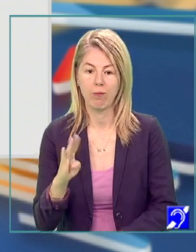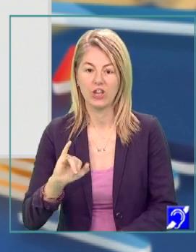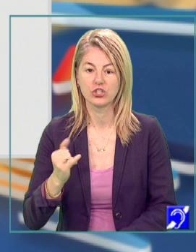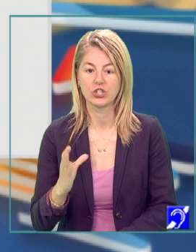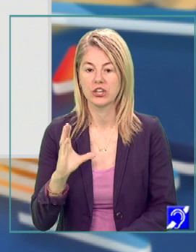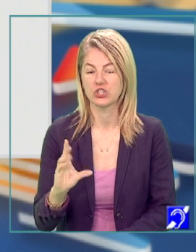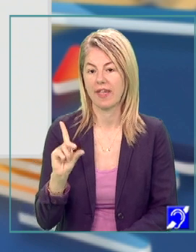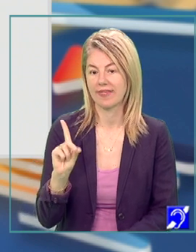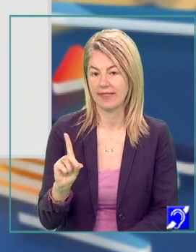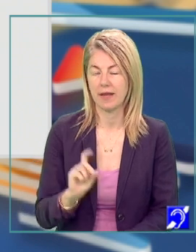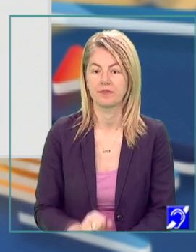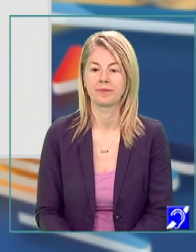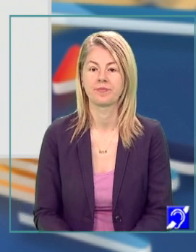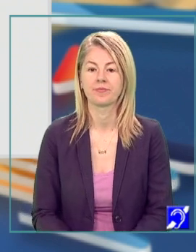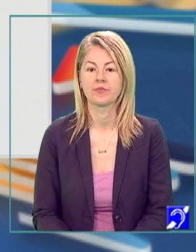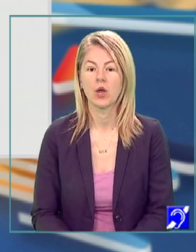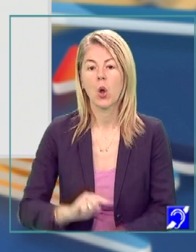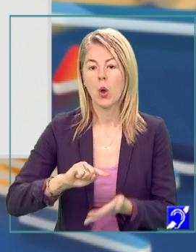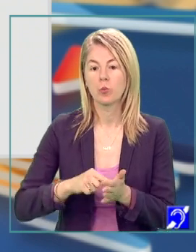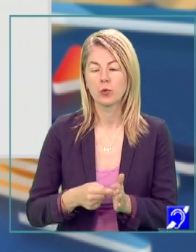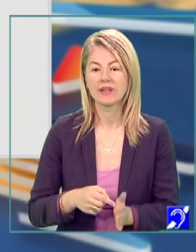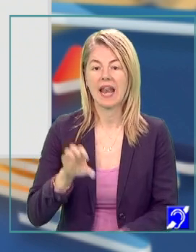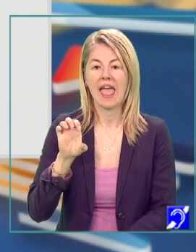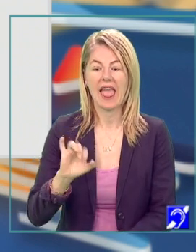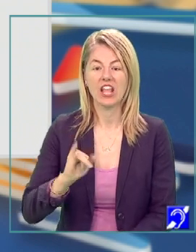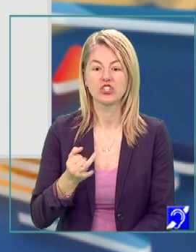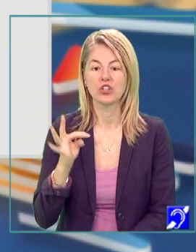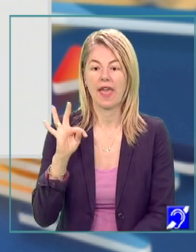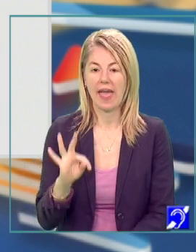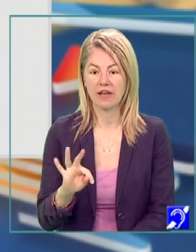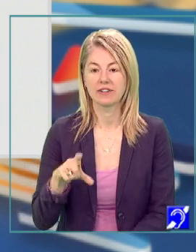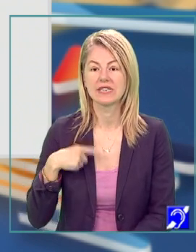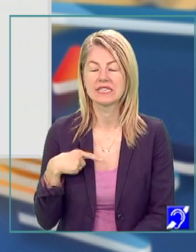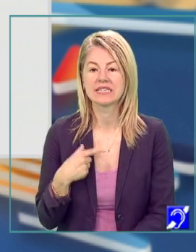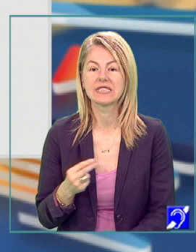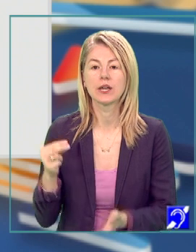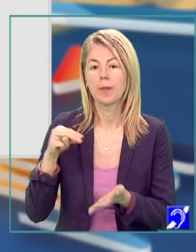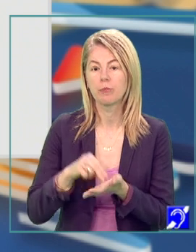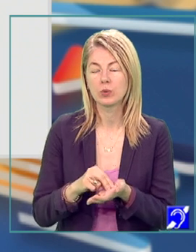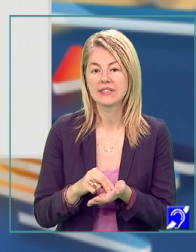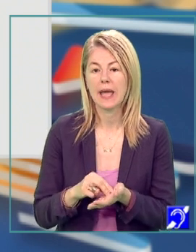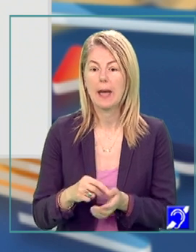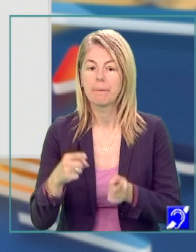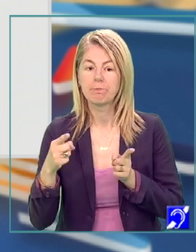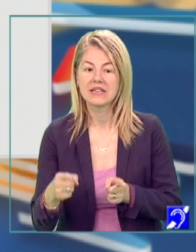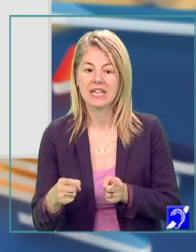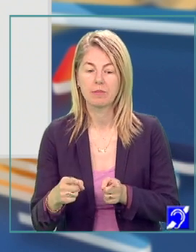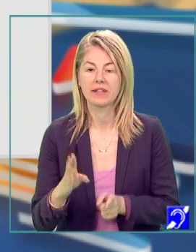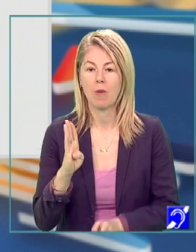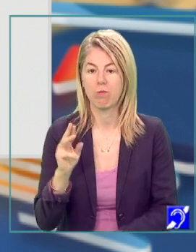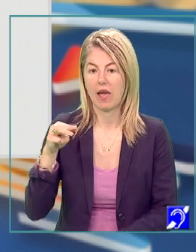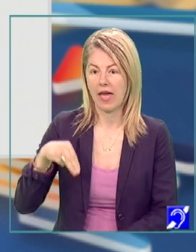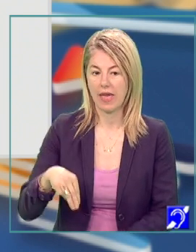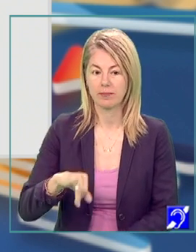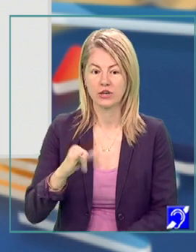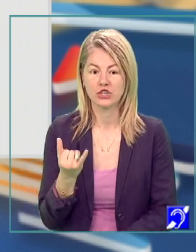AB și respectiv CD. Mai știm că punctele E și F sunt situate pe segmentele